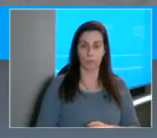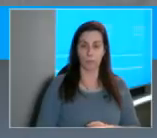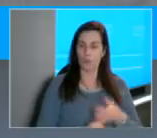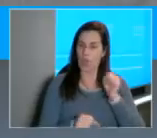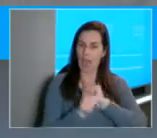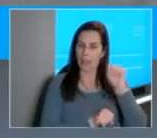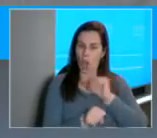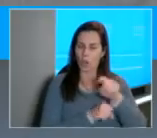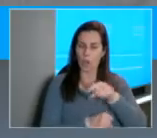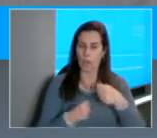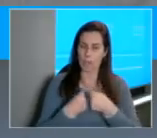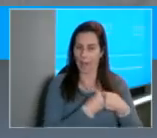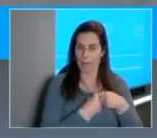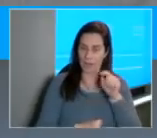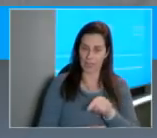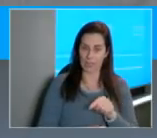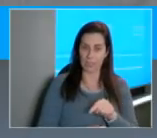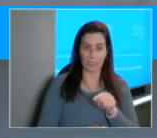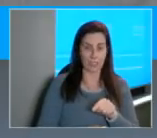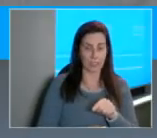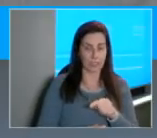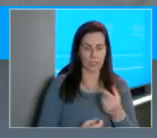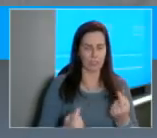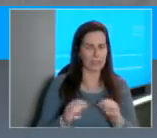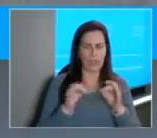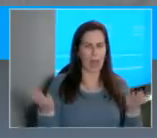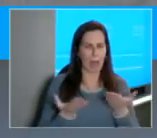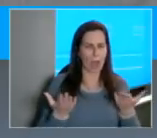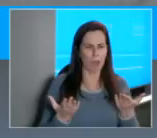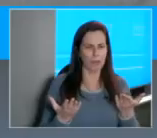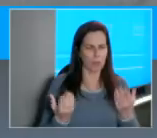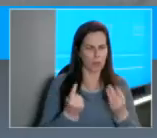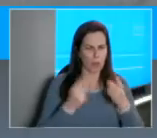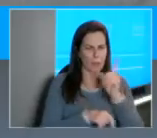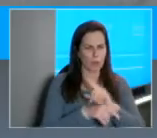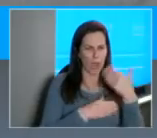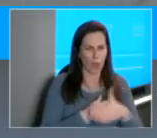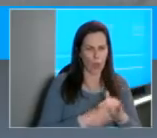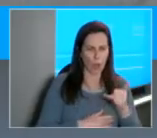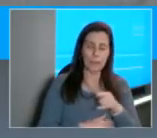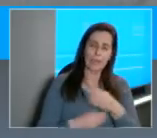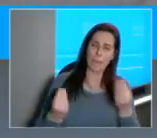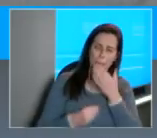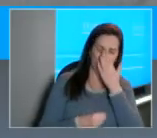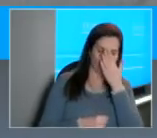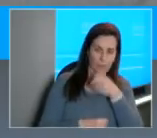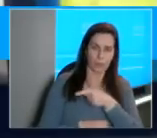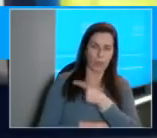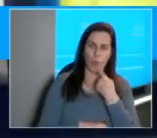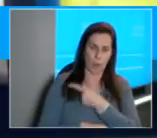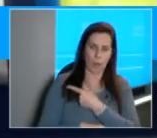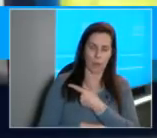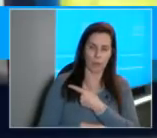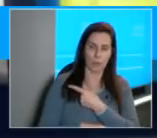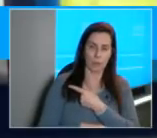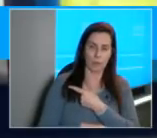שהטענות האלה והמאבק הזה, זה צץ למה? זה משהו של הזמן האחרון, נכון? זה משהו שדוקטור רם פרומן,